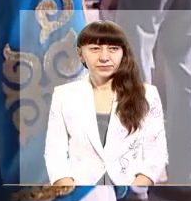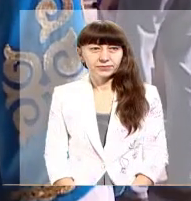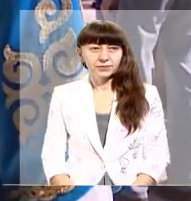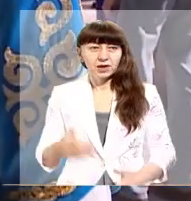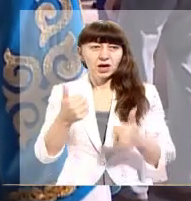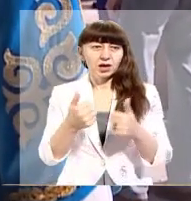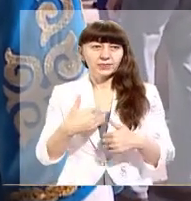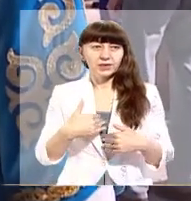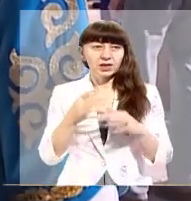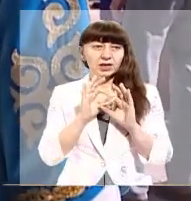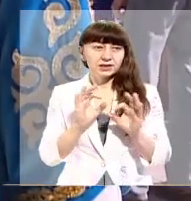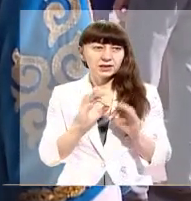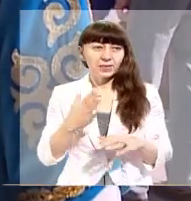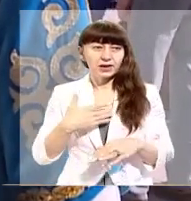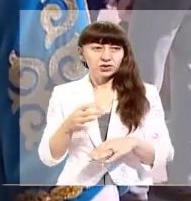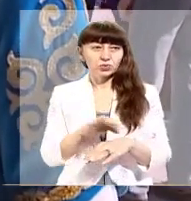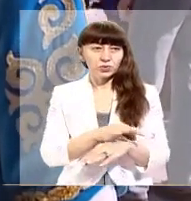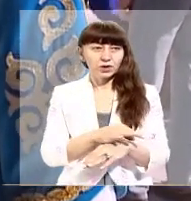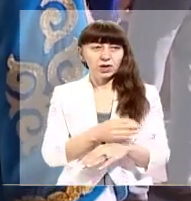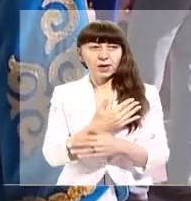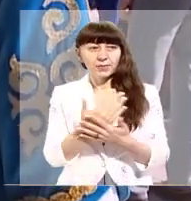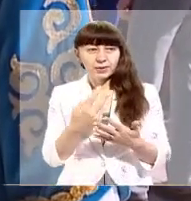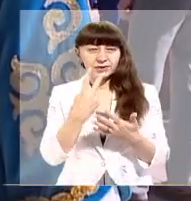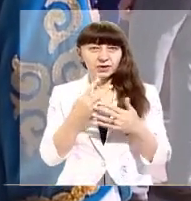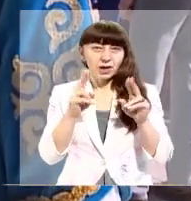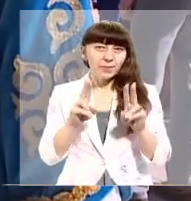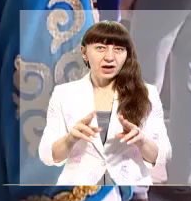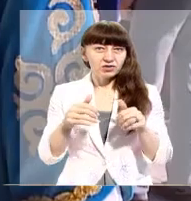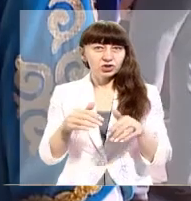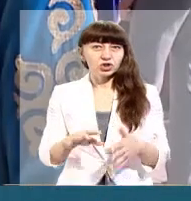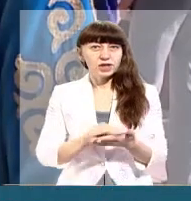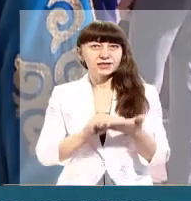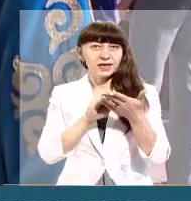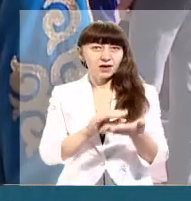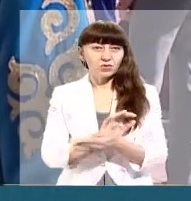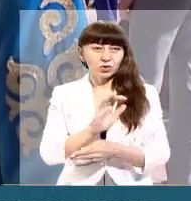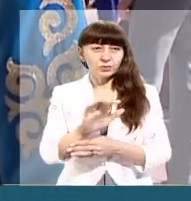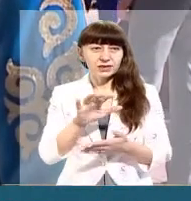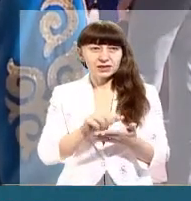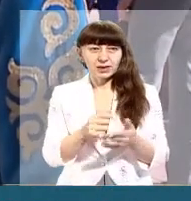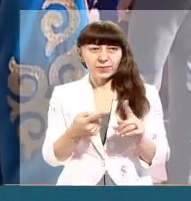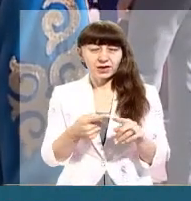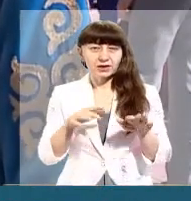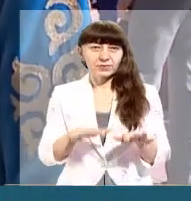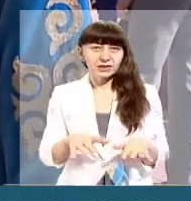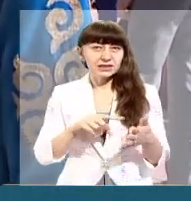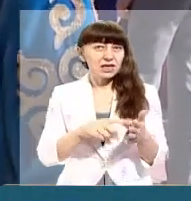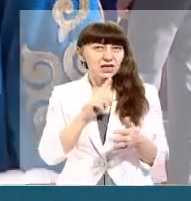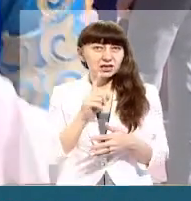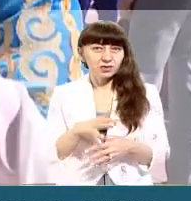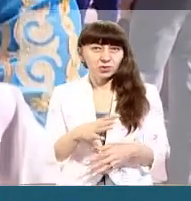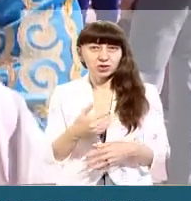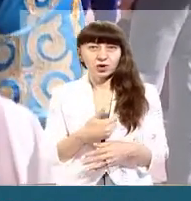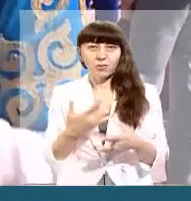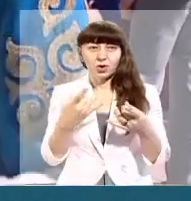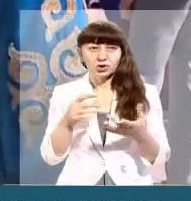О конкурсе мне рассказала моя супруга. Мы ознакомились с правилами и решили подать заявку. Занять первое место цели для нас не было.